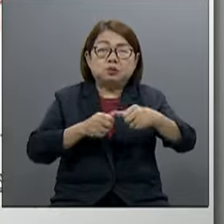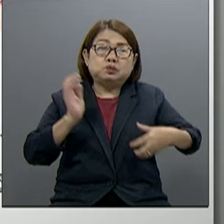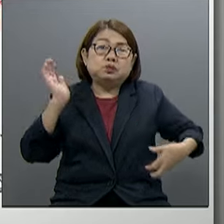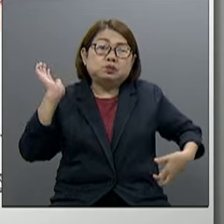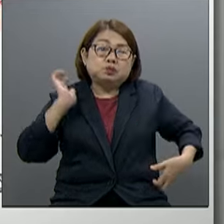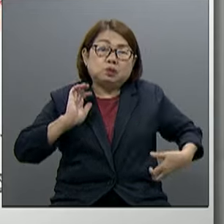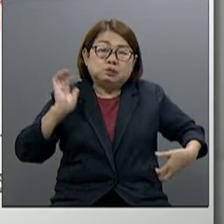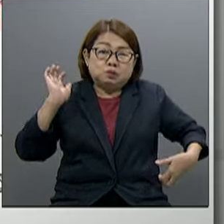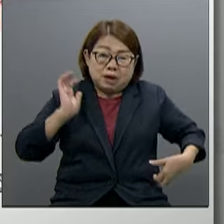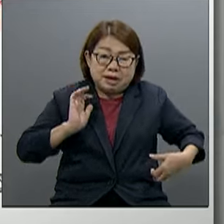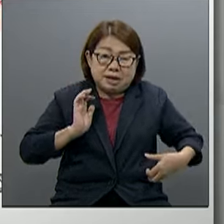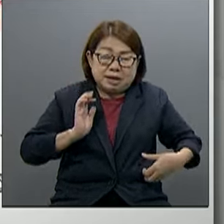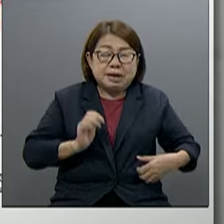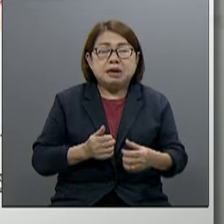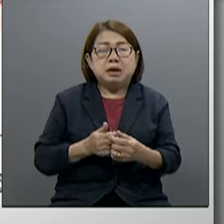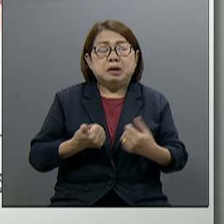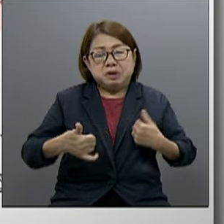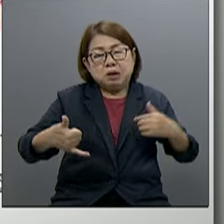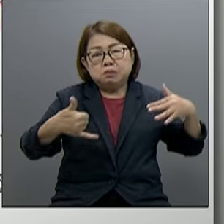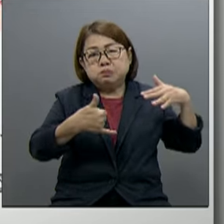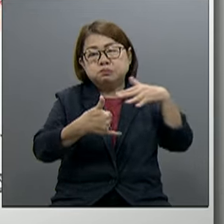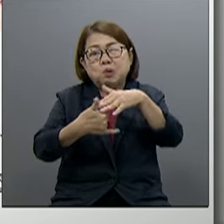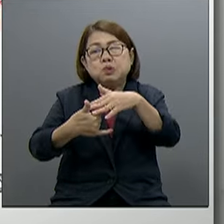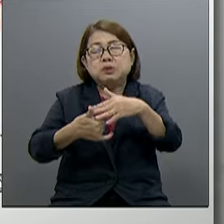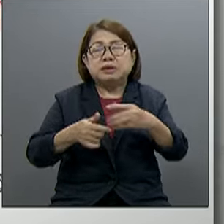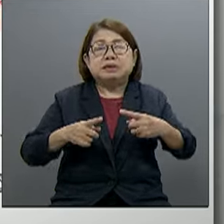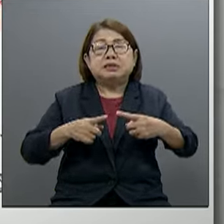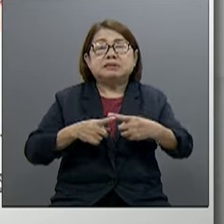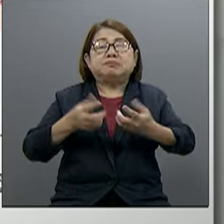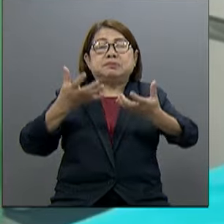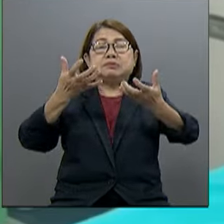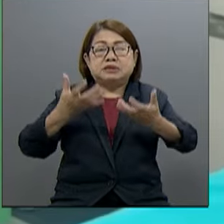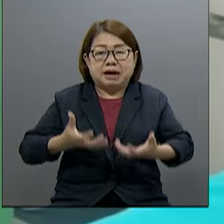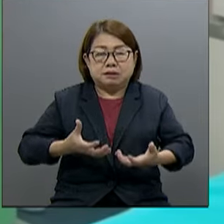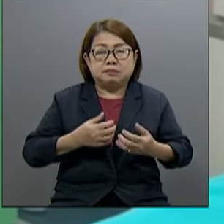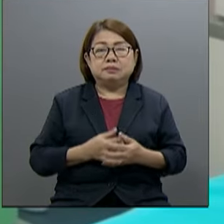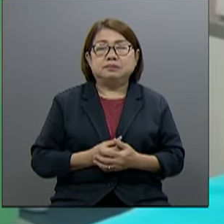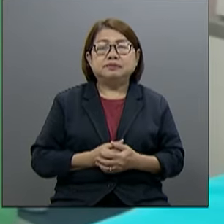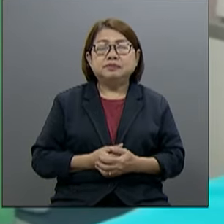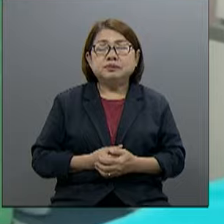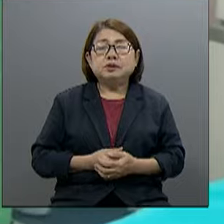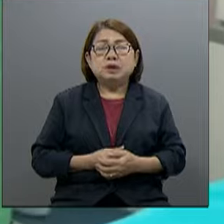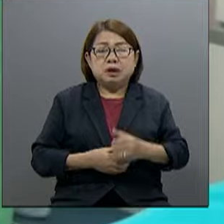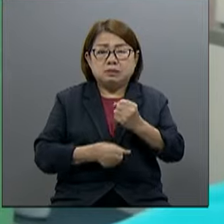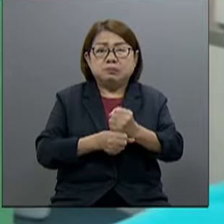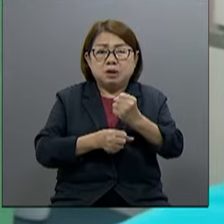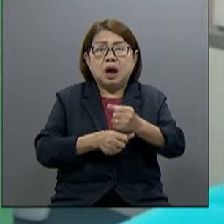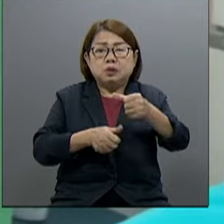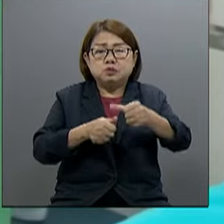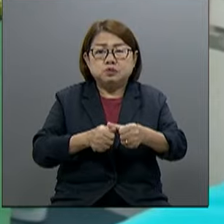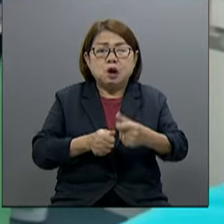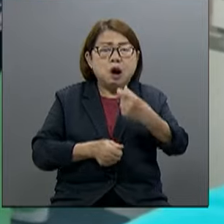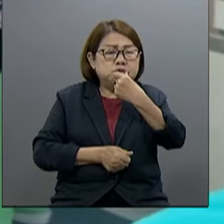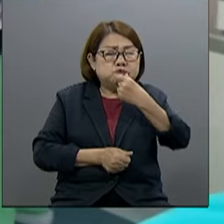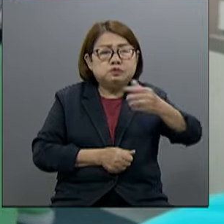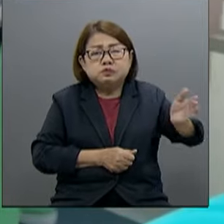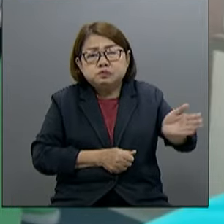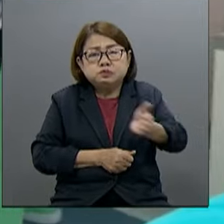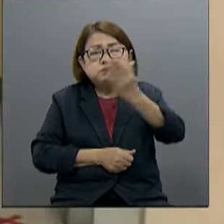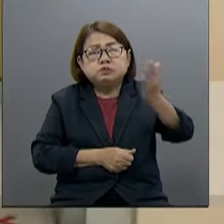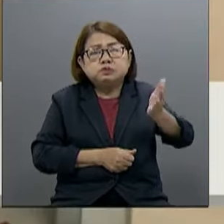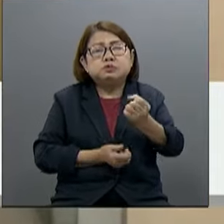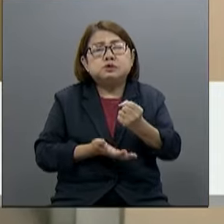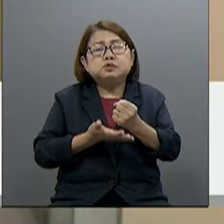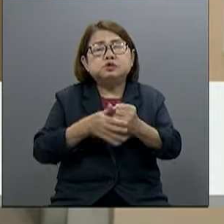ซึ่งได้บาดเจ็บสาหัสจากอุบัติเหตุรถเก๋งพุ่งชนขณะปฏิบัติหน้าที่ในการอำนวยความสะดวกด้านการจราจร